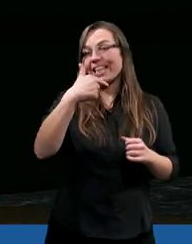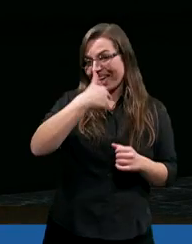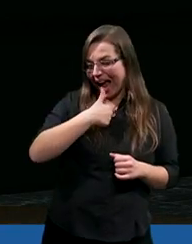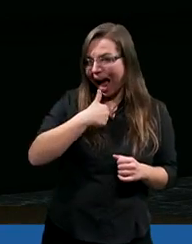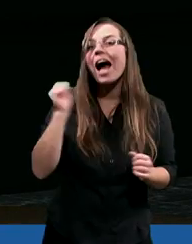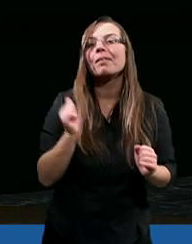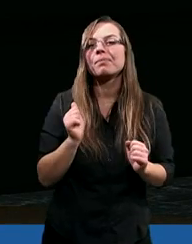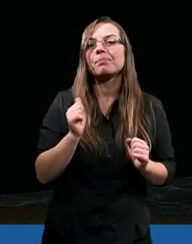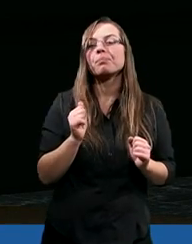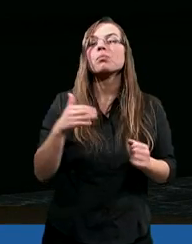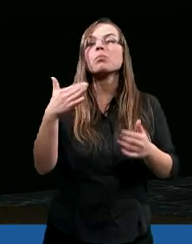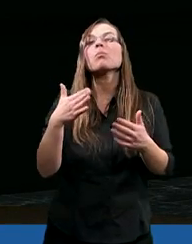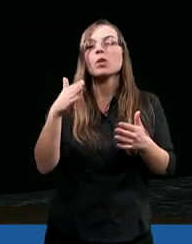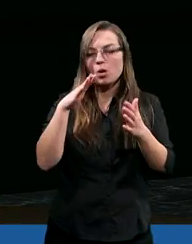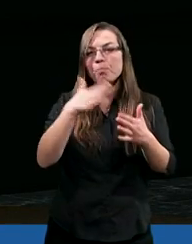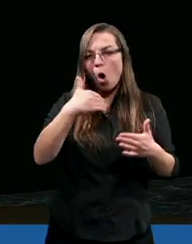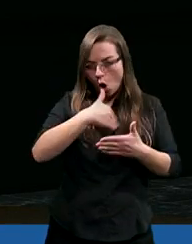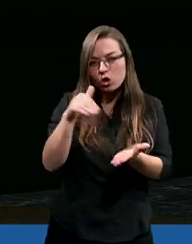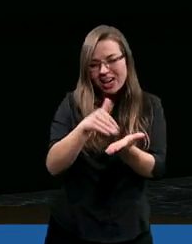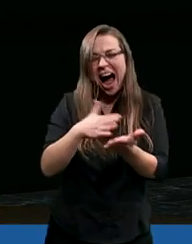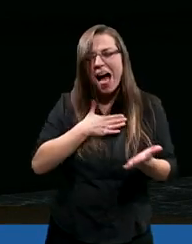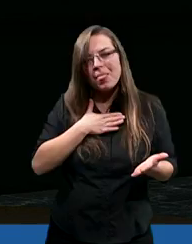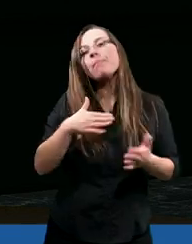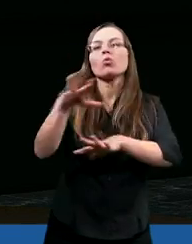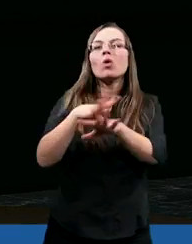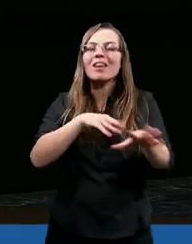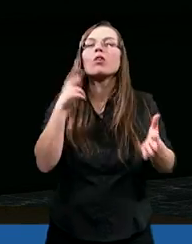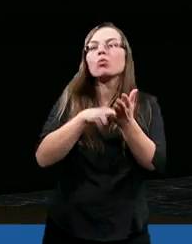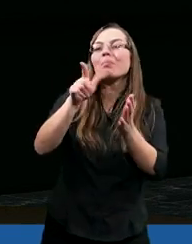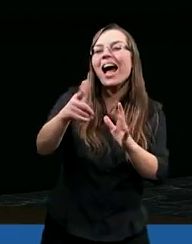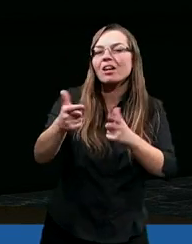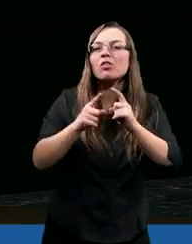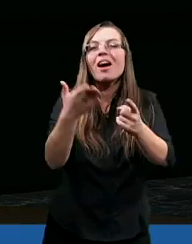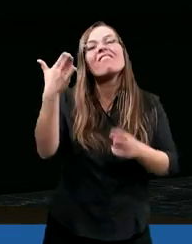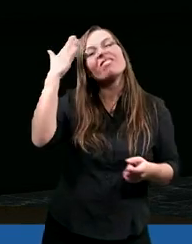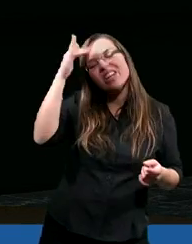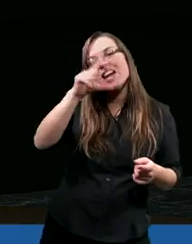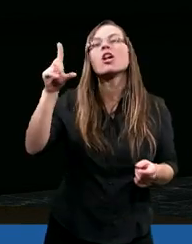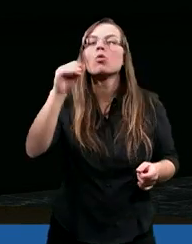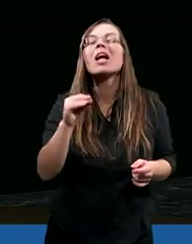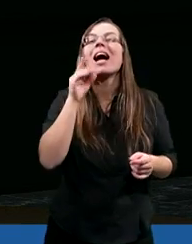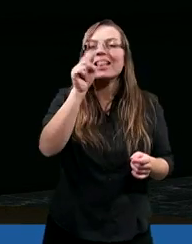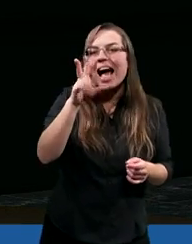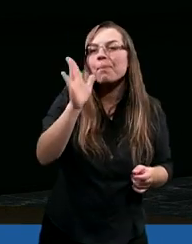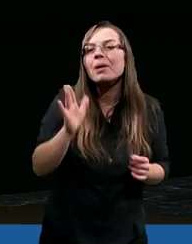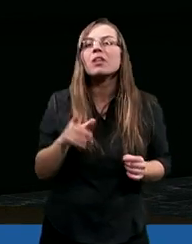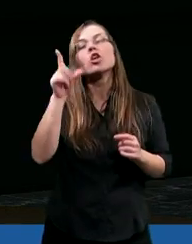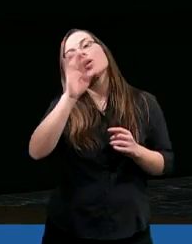Ja poślę Wam Ducha Świętego, tego, który będzie pocieszycielem. Wiedział, że czasy będą